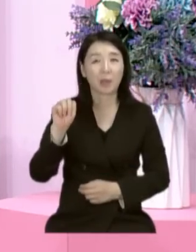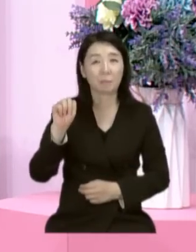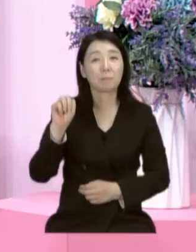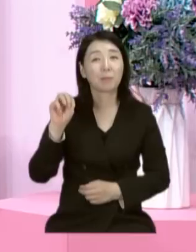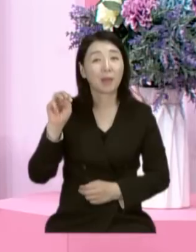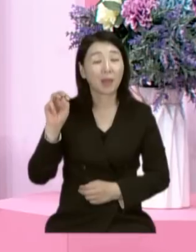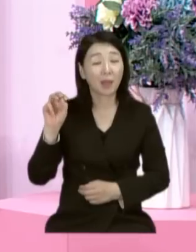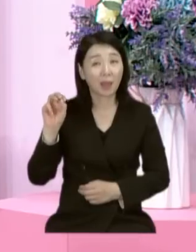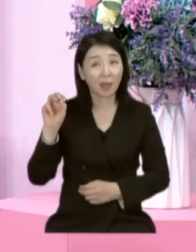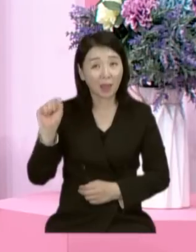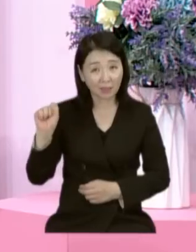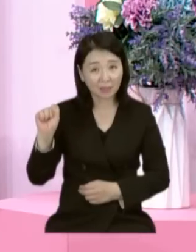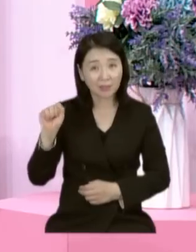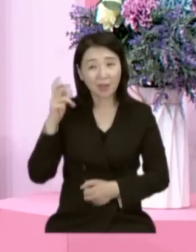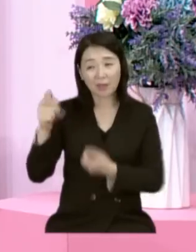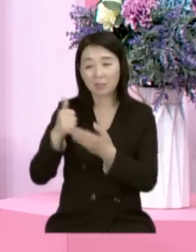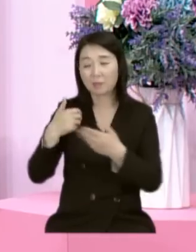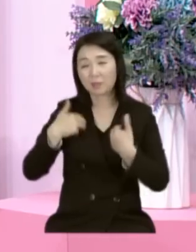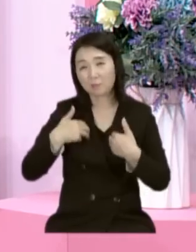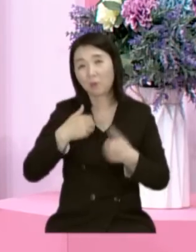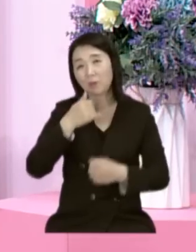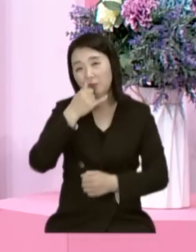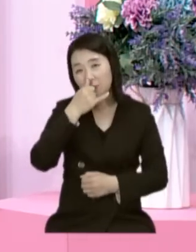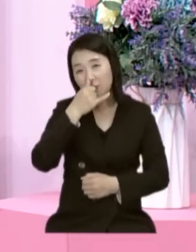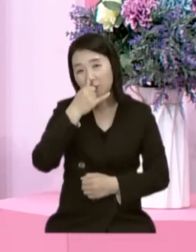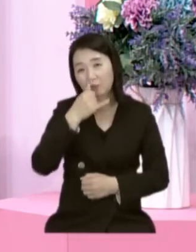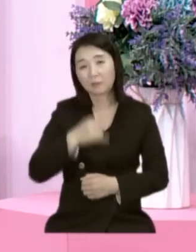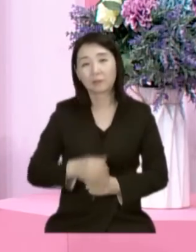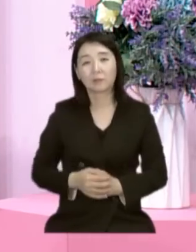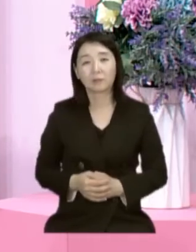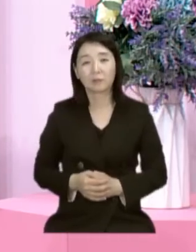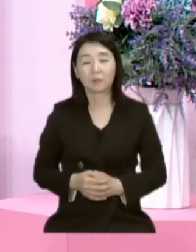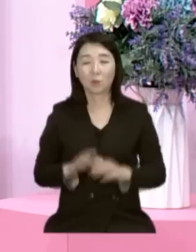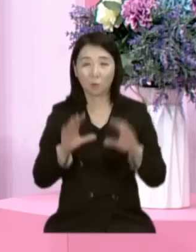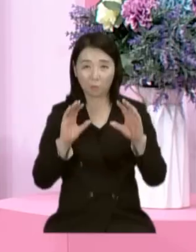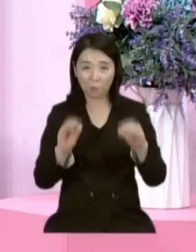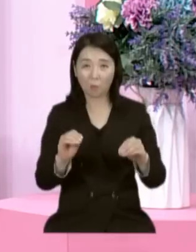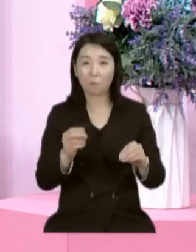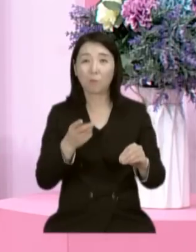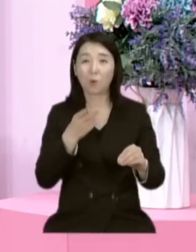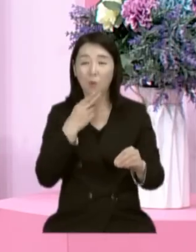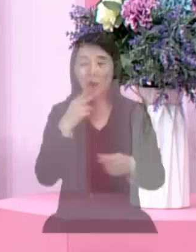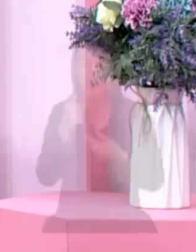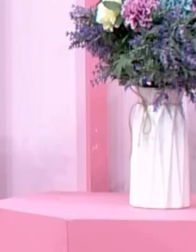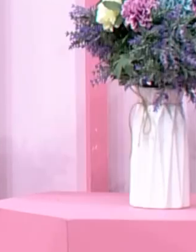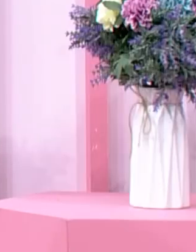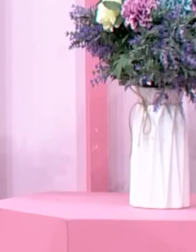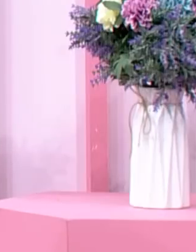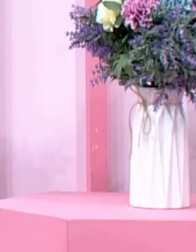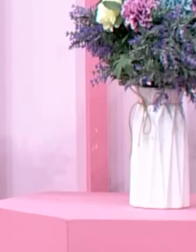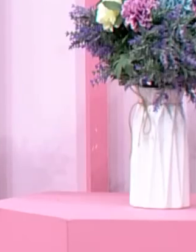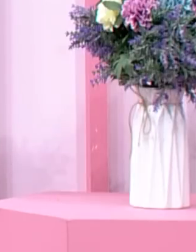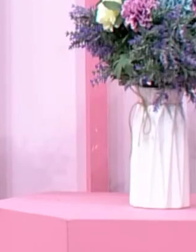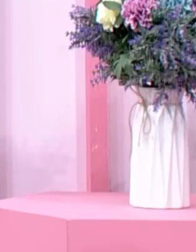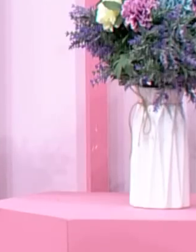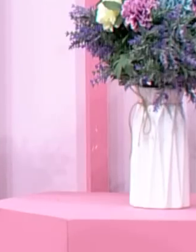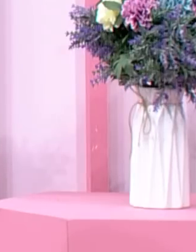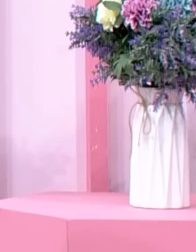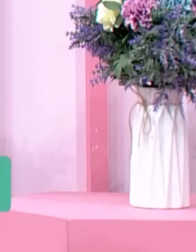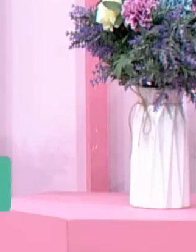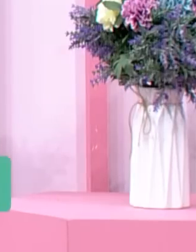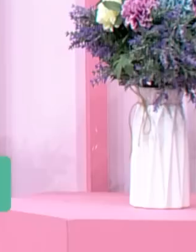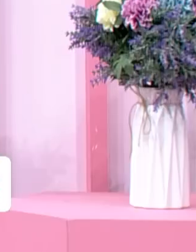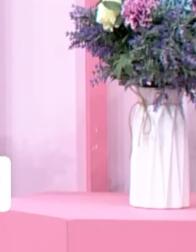하나님이 기뻐하시는 또 멈추지 않고 예. 하나님 복음을 위해서 일터 사역을